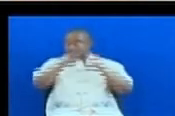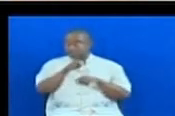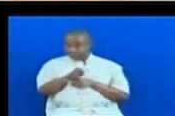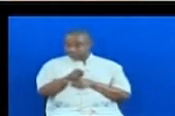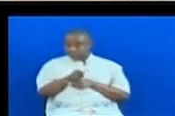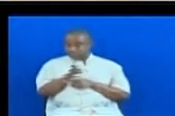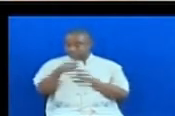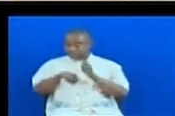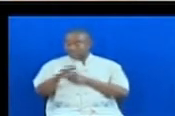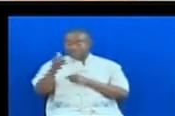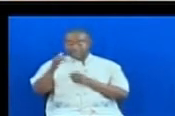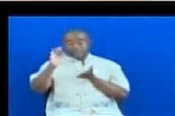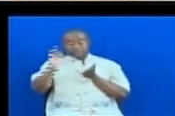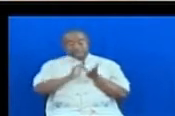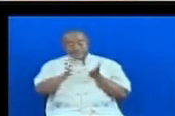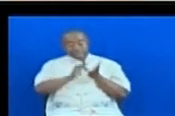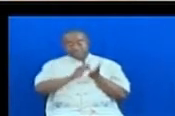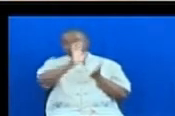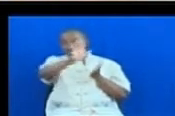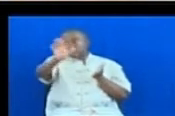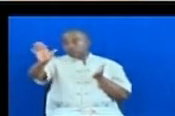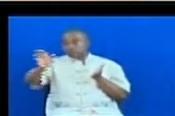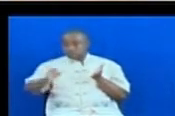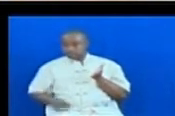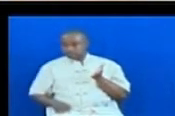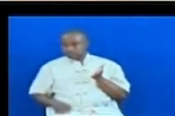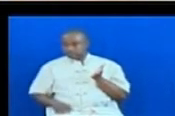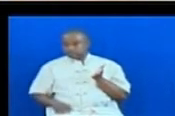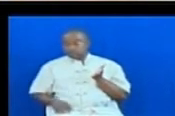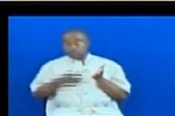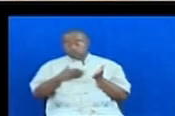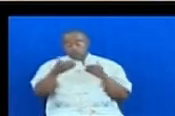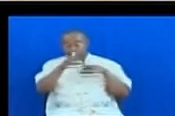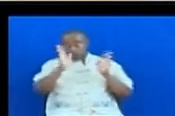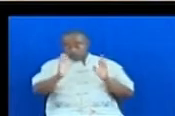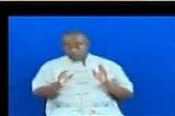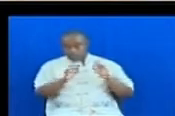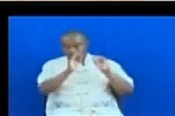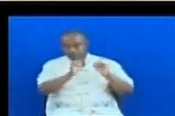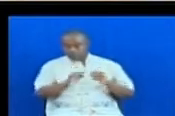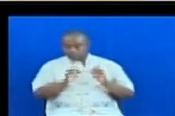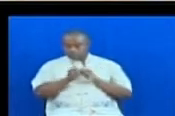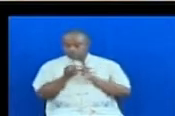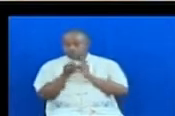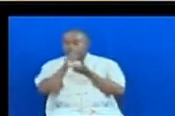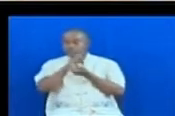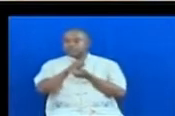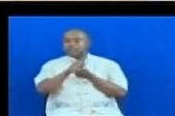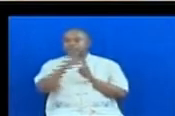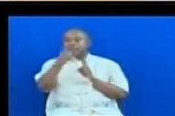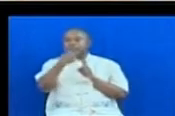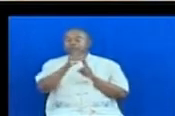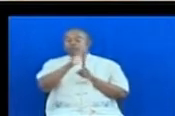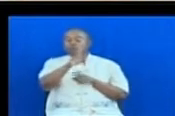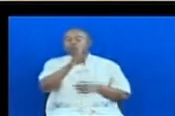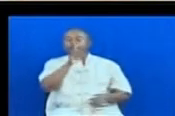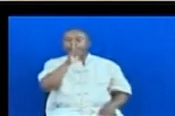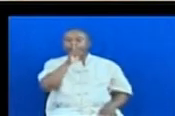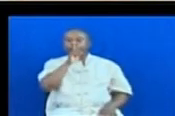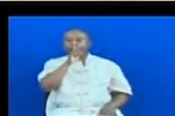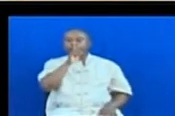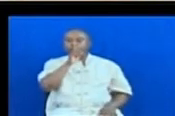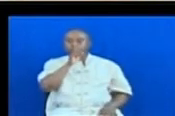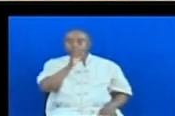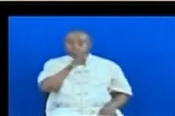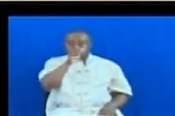kwenye simu zenu za kiganjani namna ya kuingia, na ukishaingia utatakiwa kubadilisha neno lako la siri ili mtu